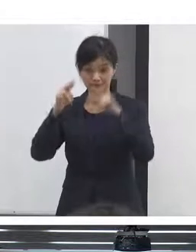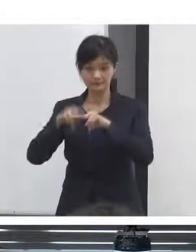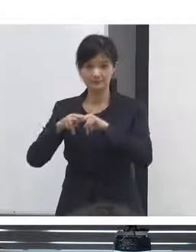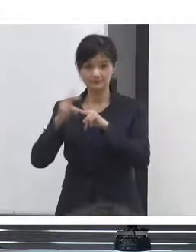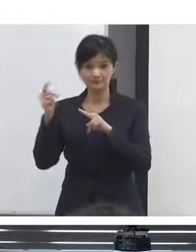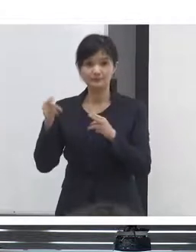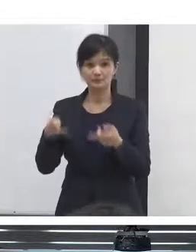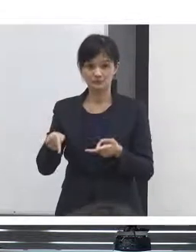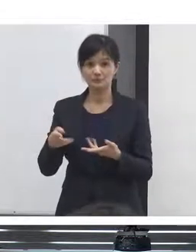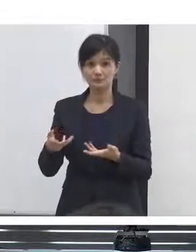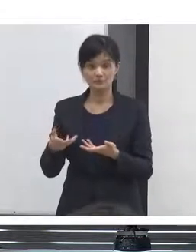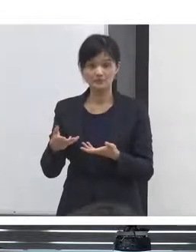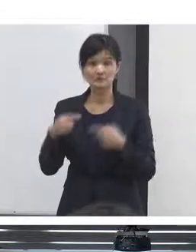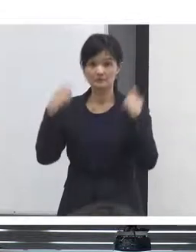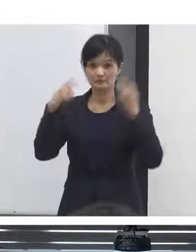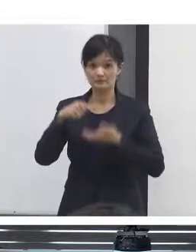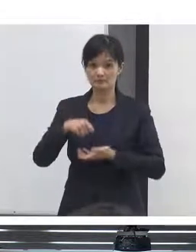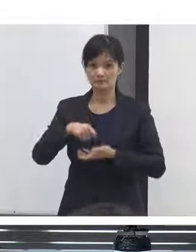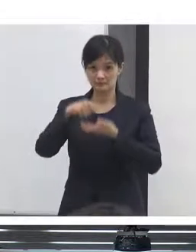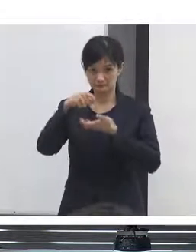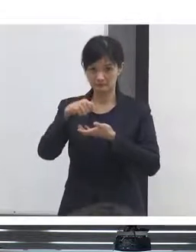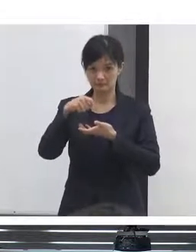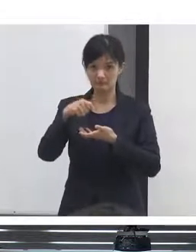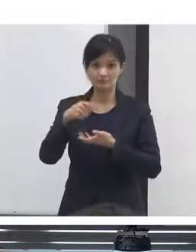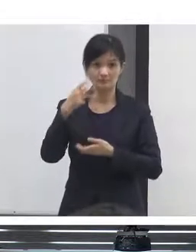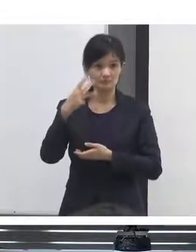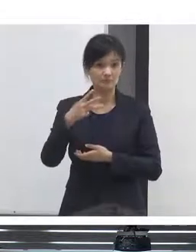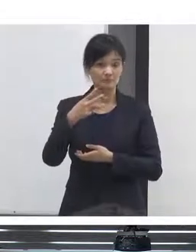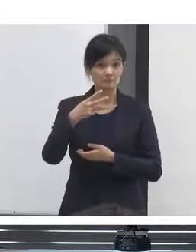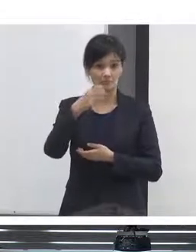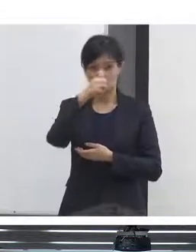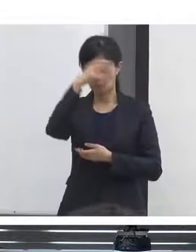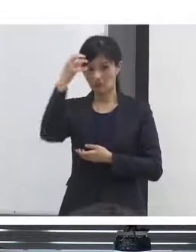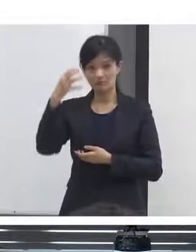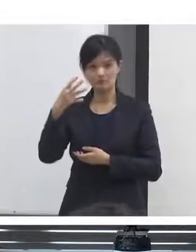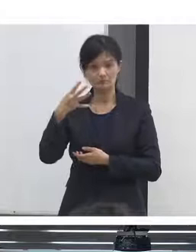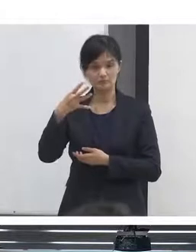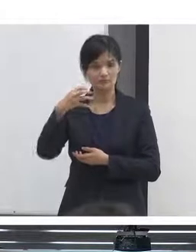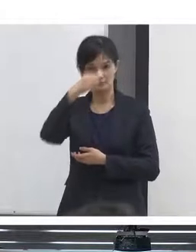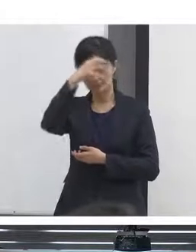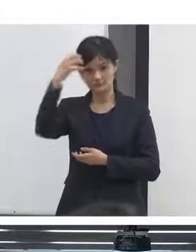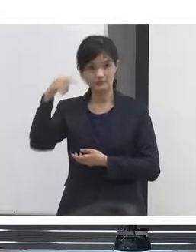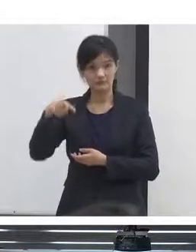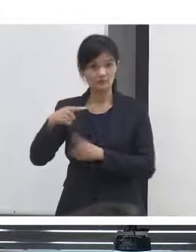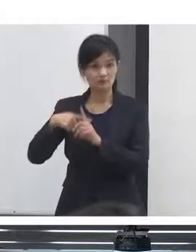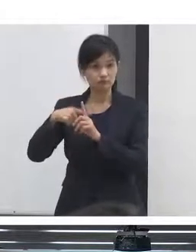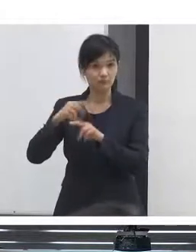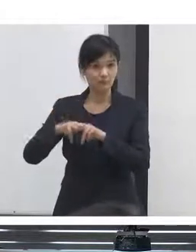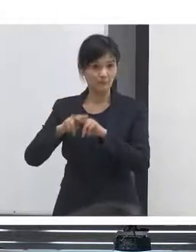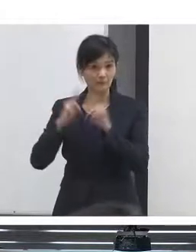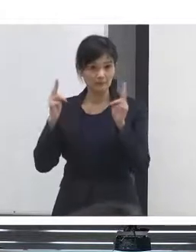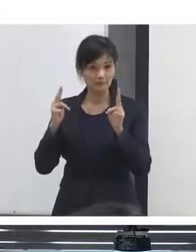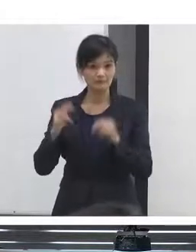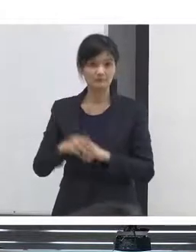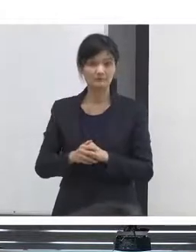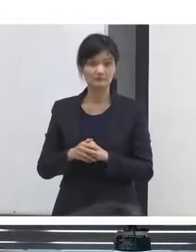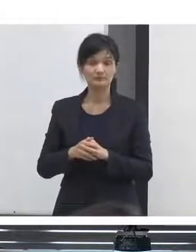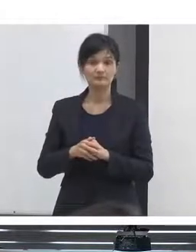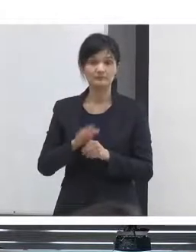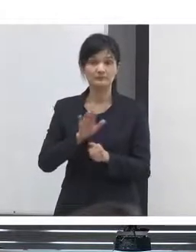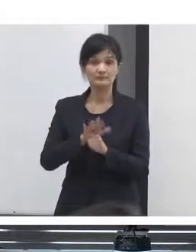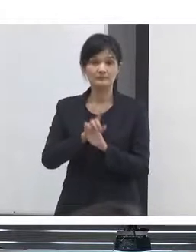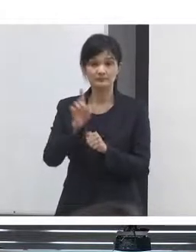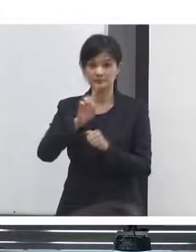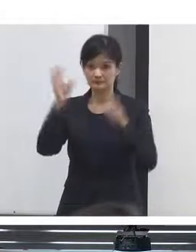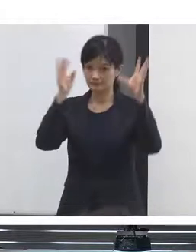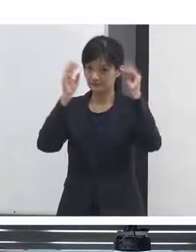台湾比较常提到的是三星等级，不会提到四星级或五星级。那其实四星级的开放资料就是把 stream 变成定，就是把